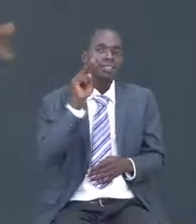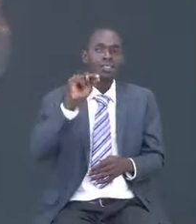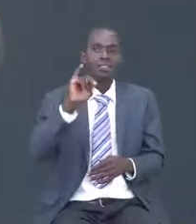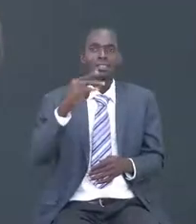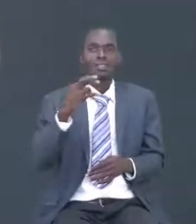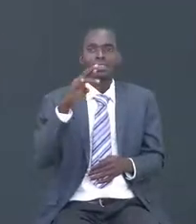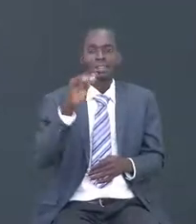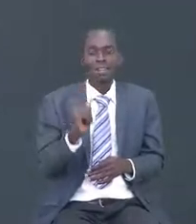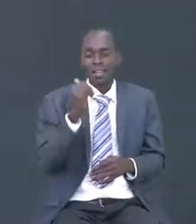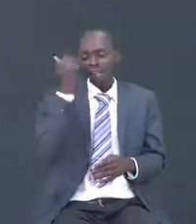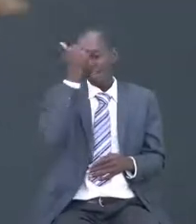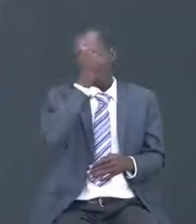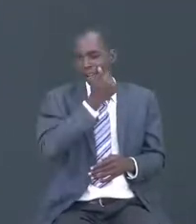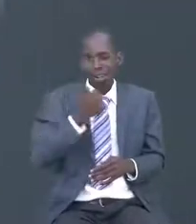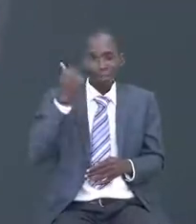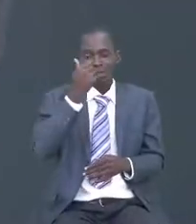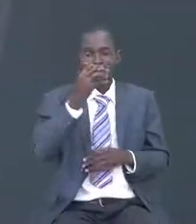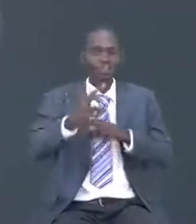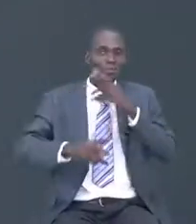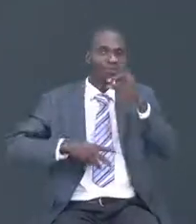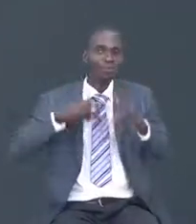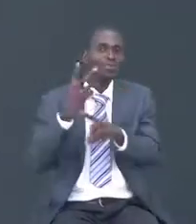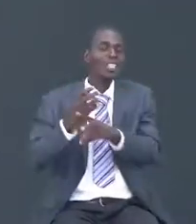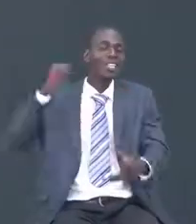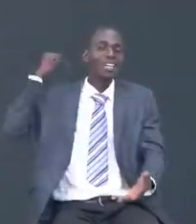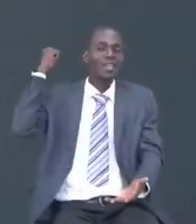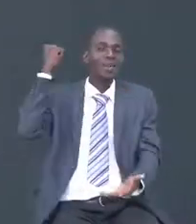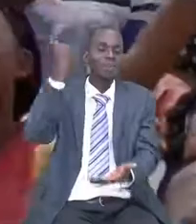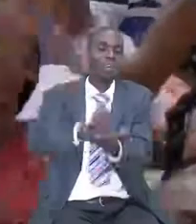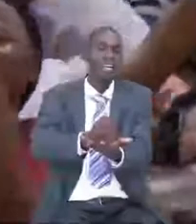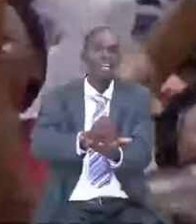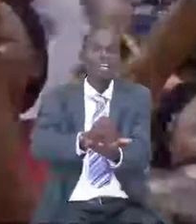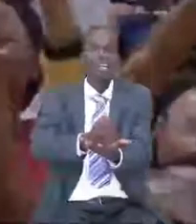et d'Afrique et du monde. Amen!